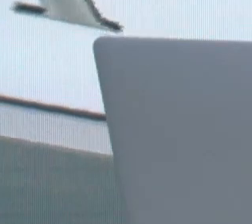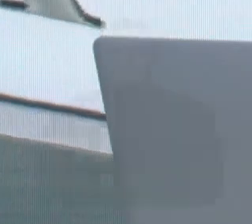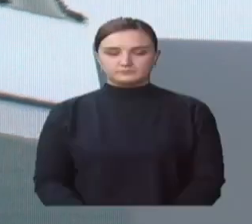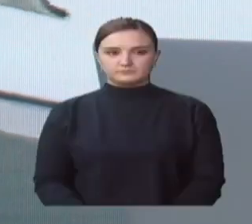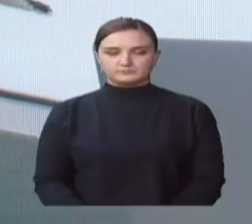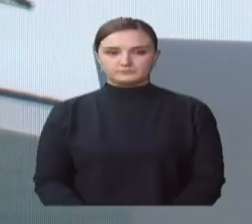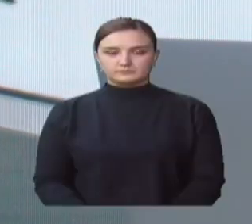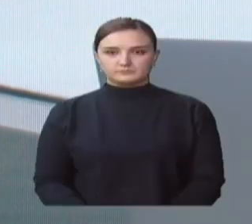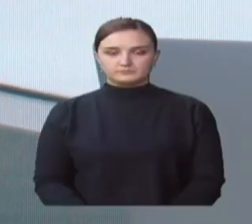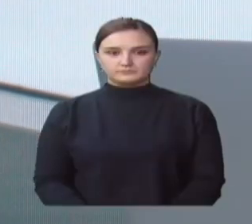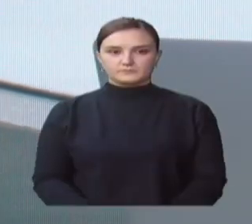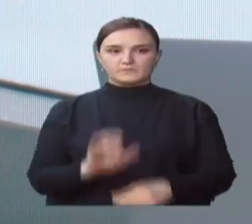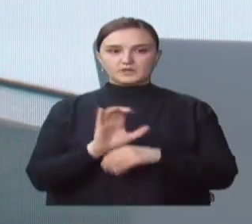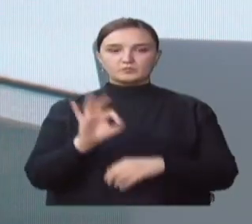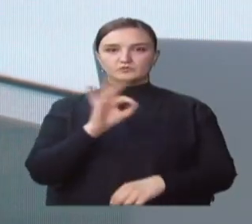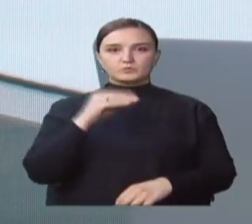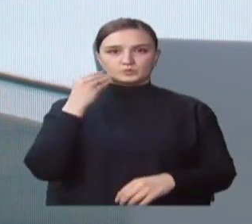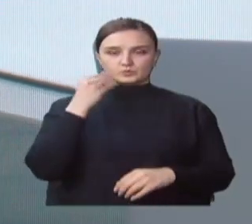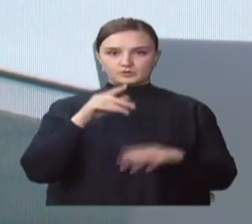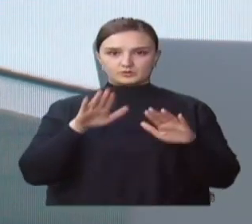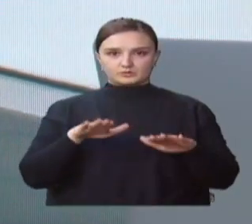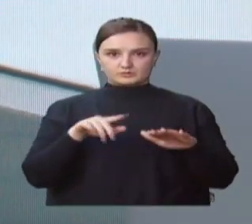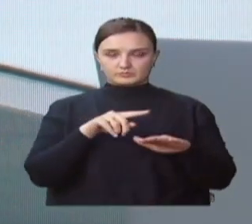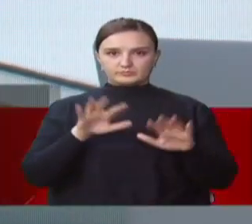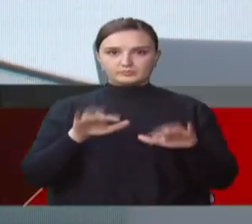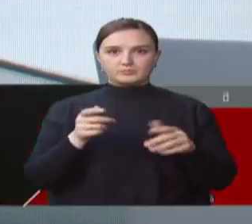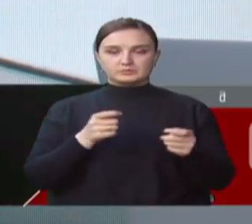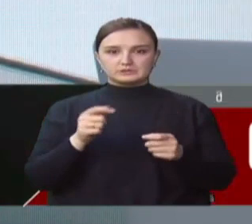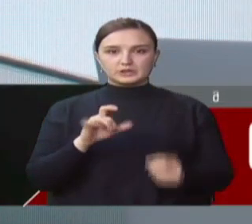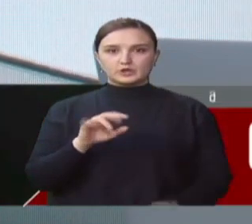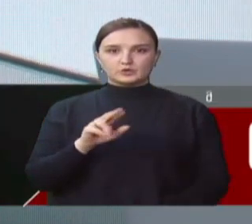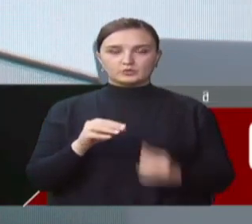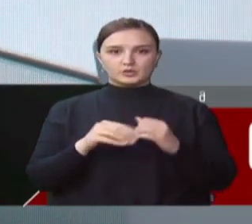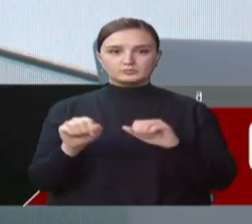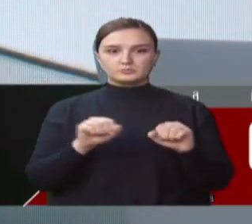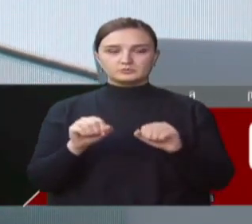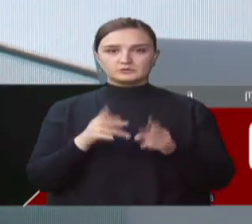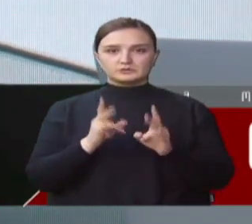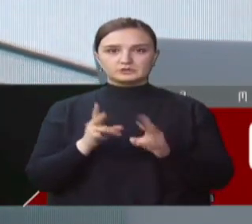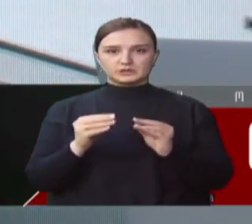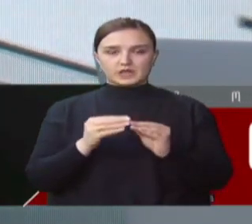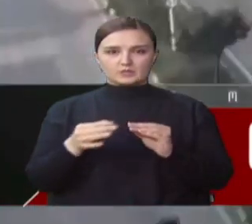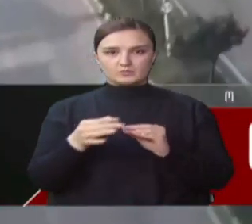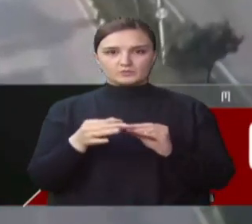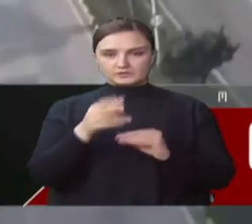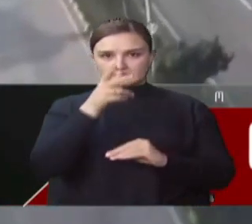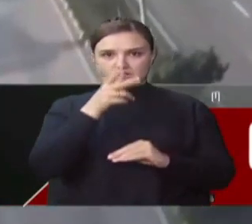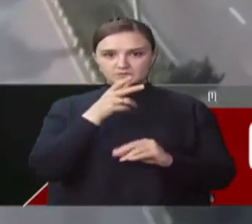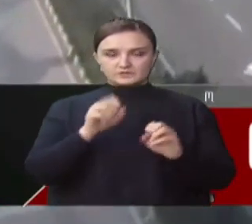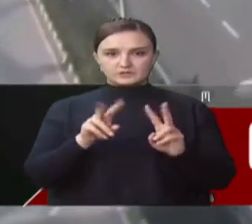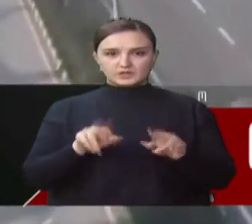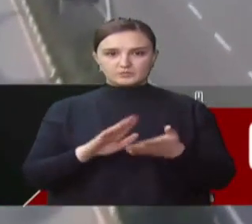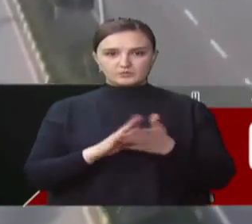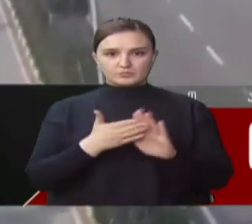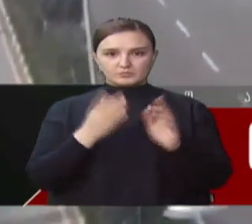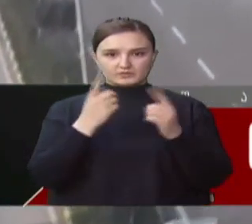გამოშვებას თურქეთში არსებული ვითარებით ვიწყებთ. ქვეყნის პრეზიდენტმა რეჯეპ ტაიპ ერდოღანმა მიწისძვრისგან დაზარალებულ 10 პროვინციაში სამთვიანი საგანგებო